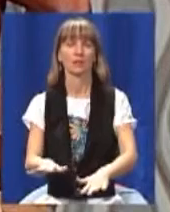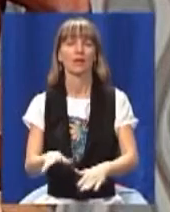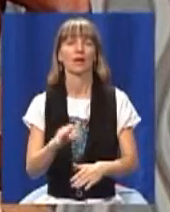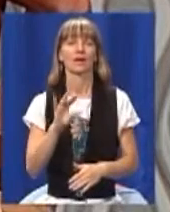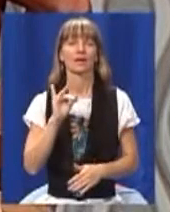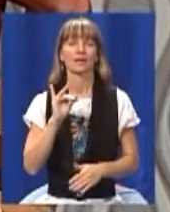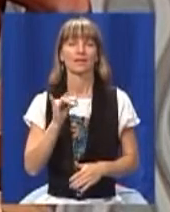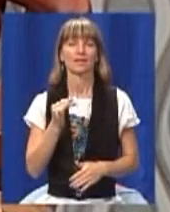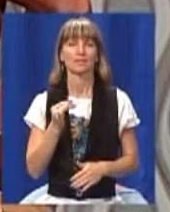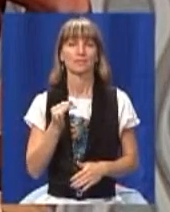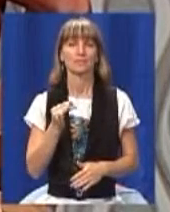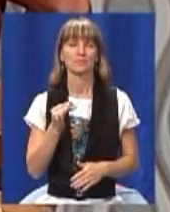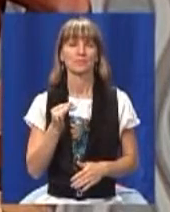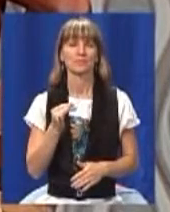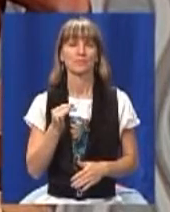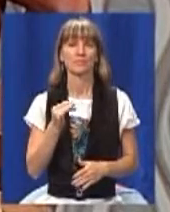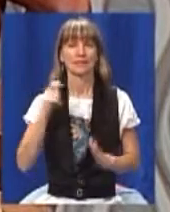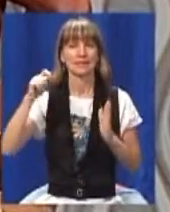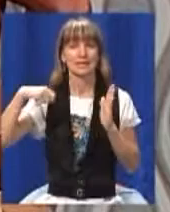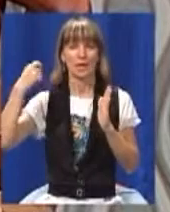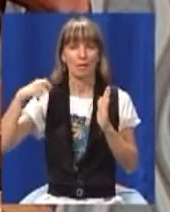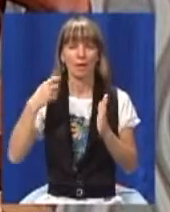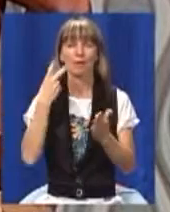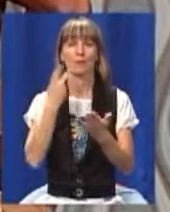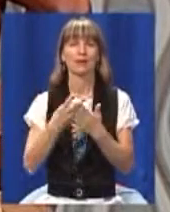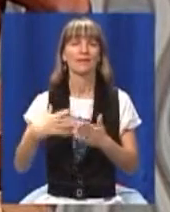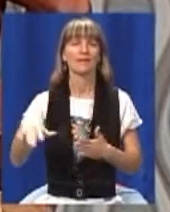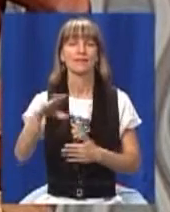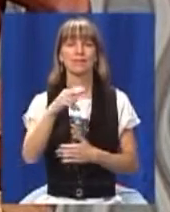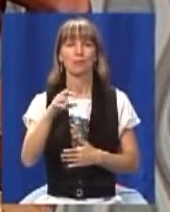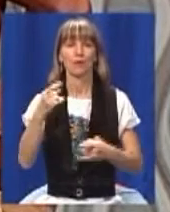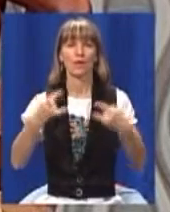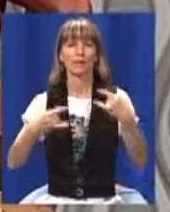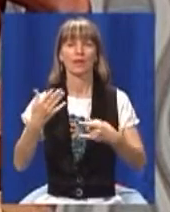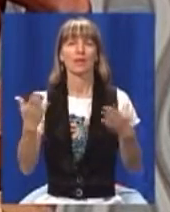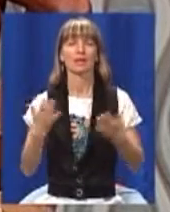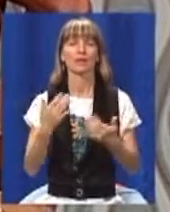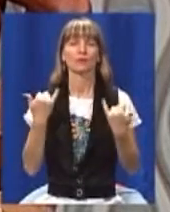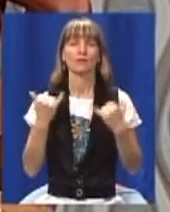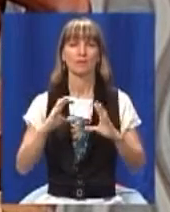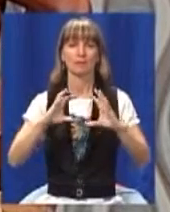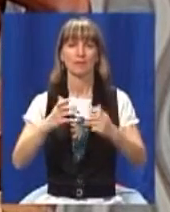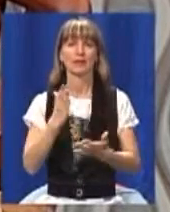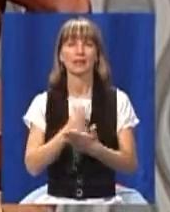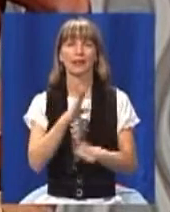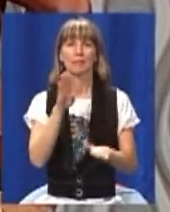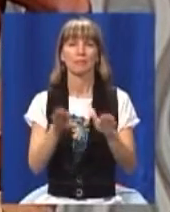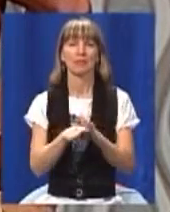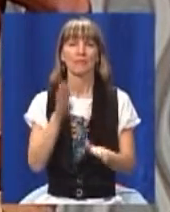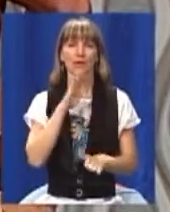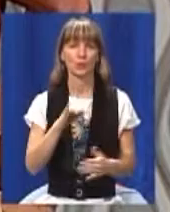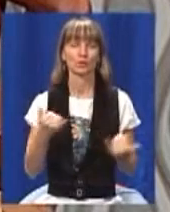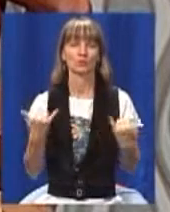і знімали і показували всім по телебаченню, який дивовижний світ є під водою. Зараз